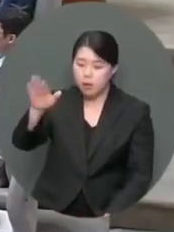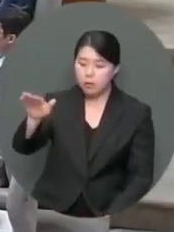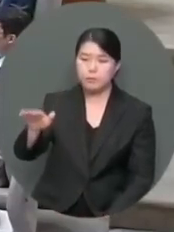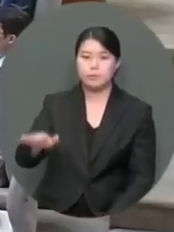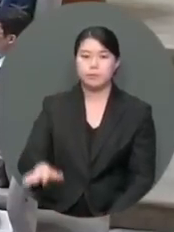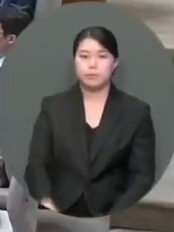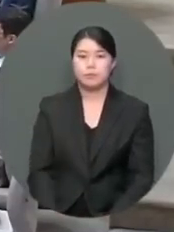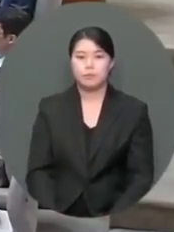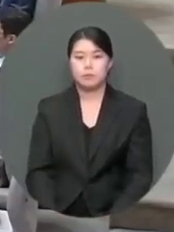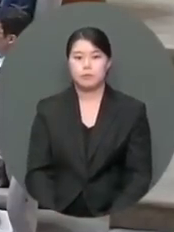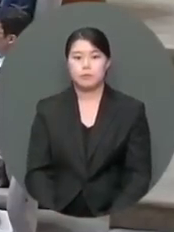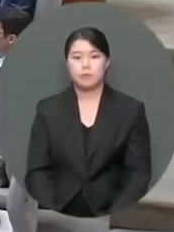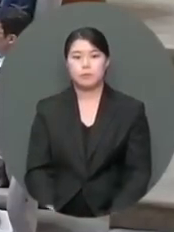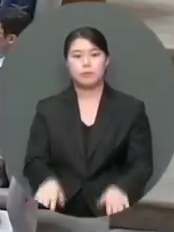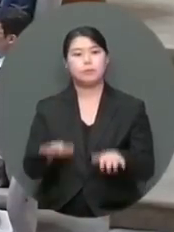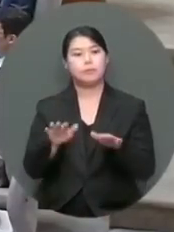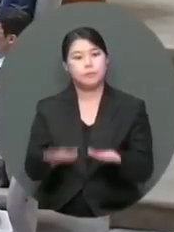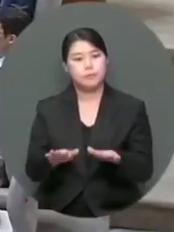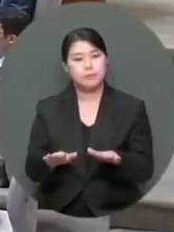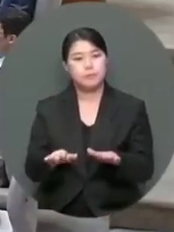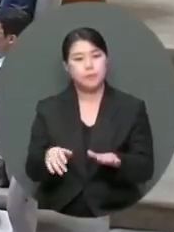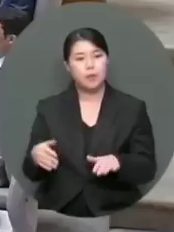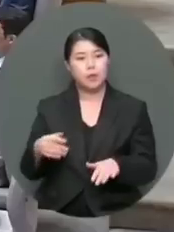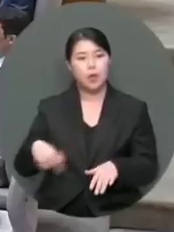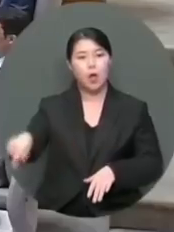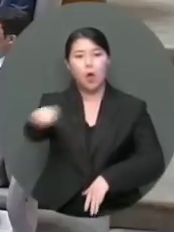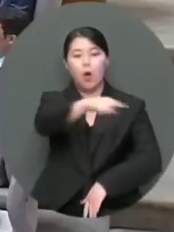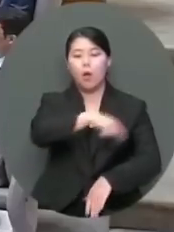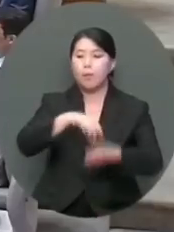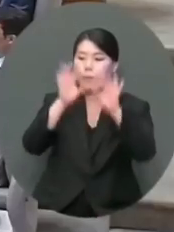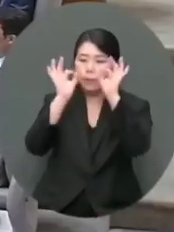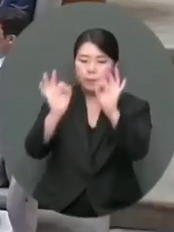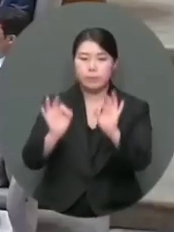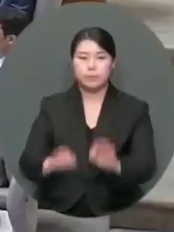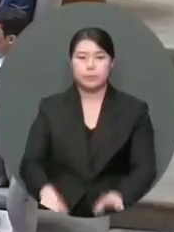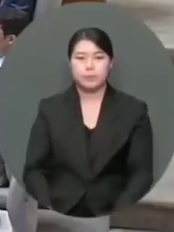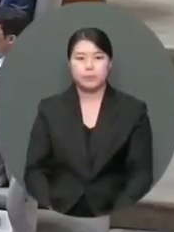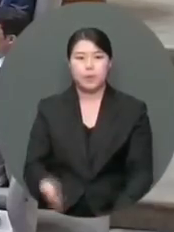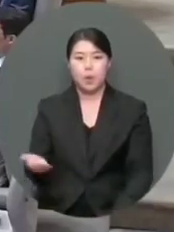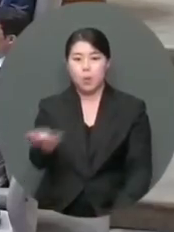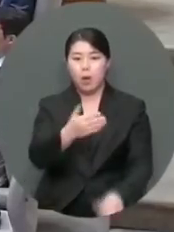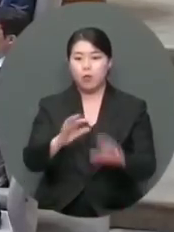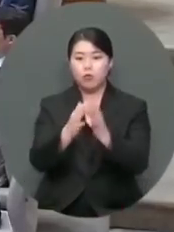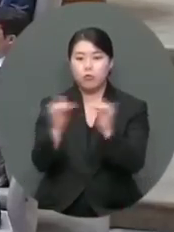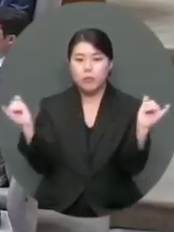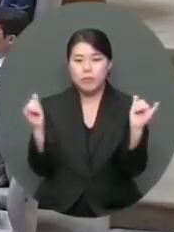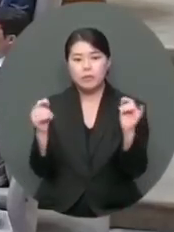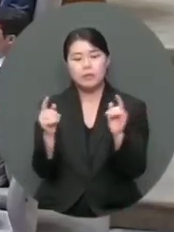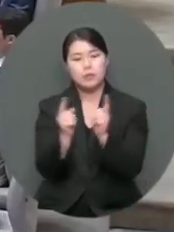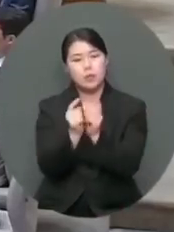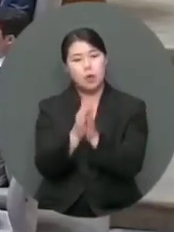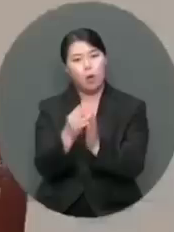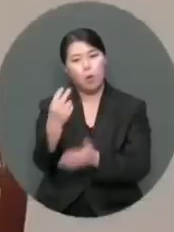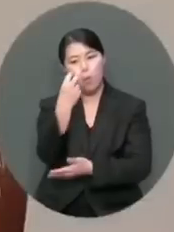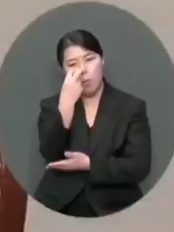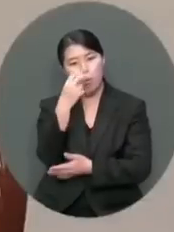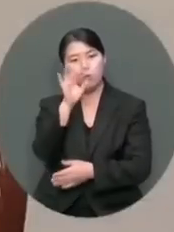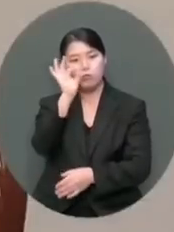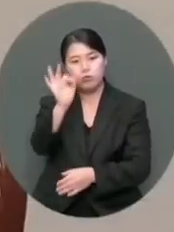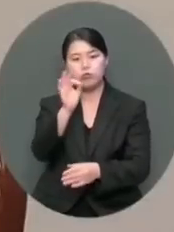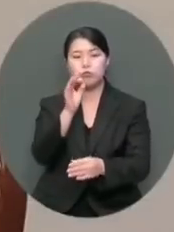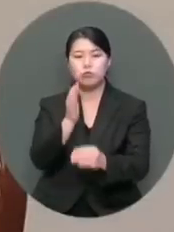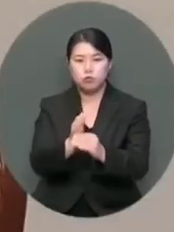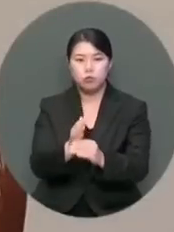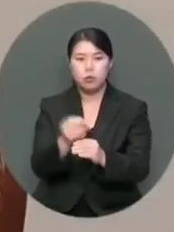장관님, 지금 방청석 한번 의원님들 봐주십시오. 국민들께서 방청하고 계시고 이게 국회 방송으로